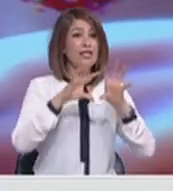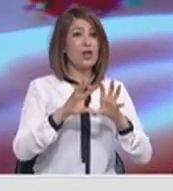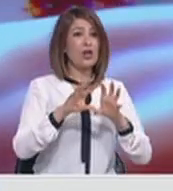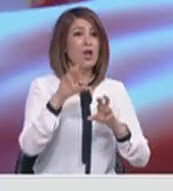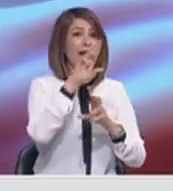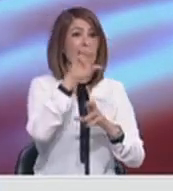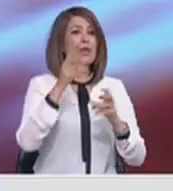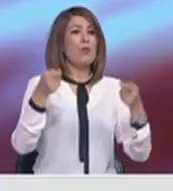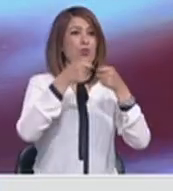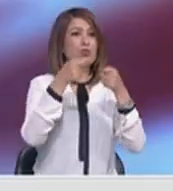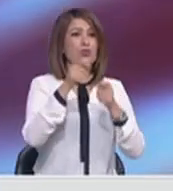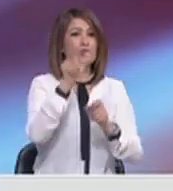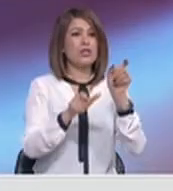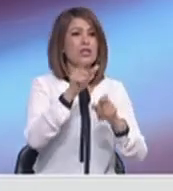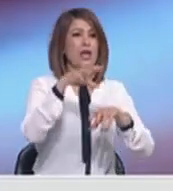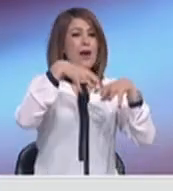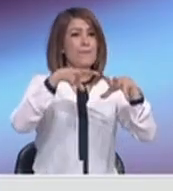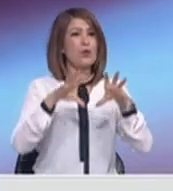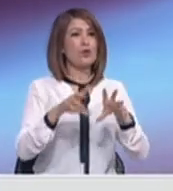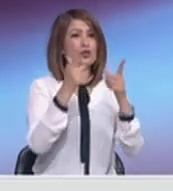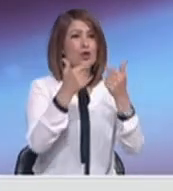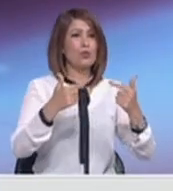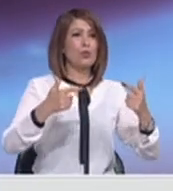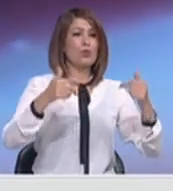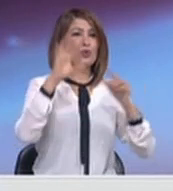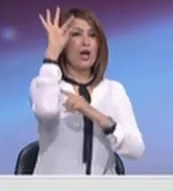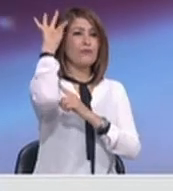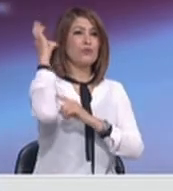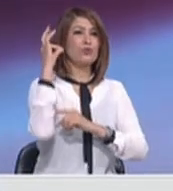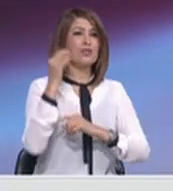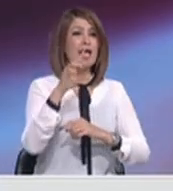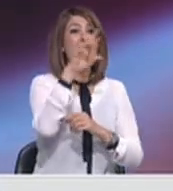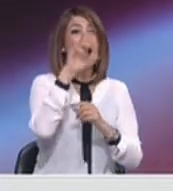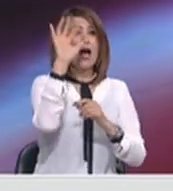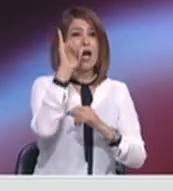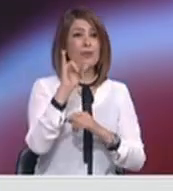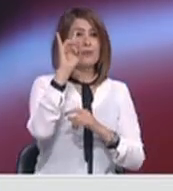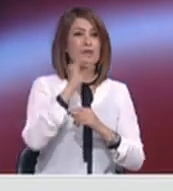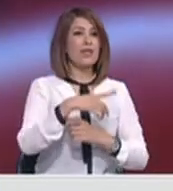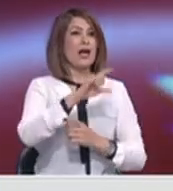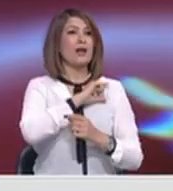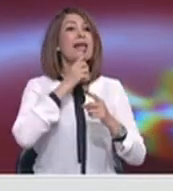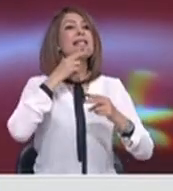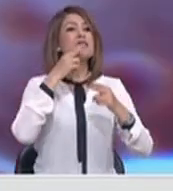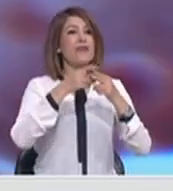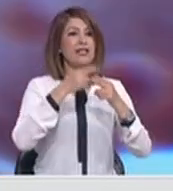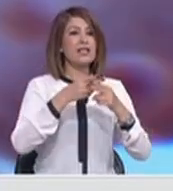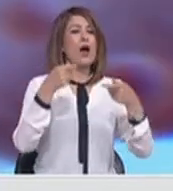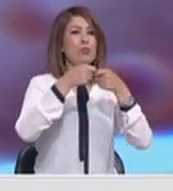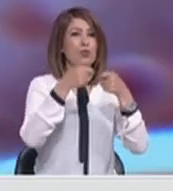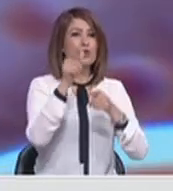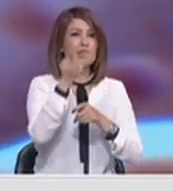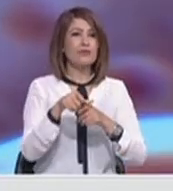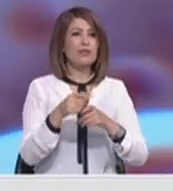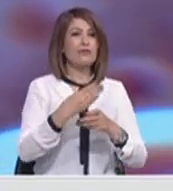سته وتسعين فرح تحشيد اربعه وتسعين التحرير حبيب الحبيب بورقيبه مائه وخمسه المقبل المتنقل وزاره